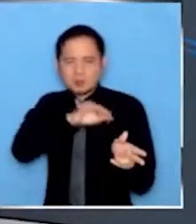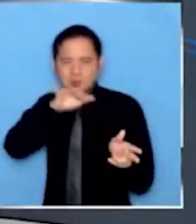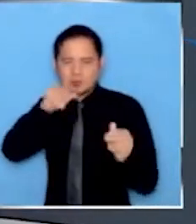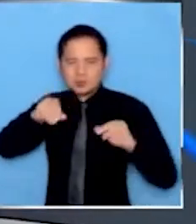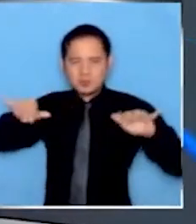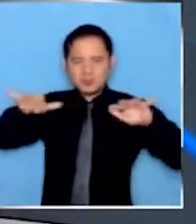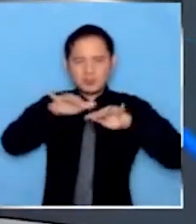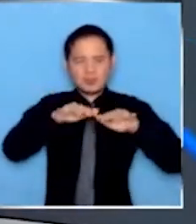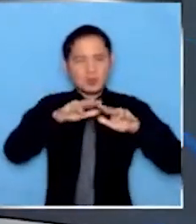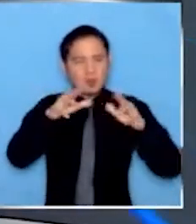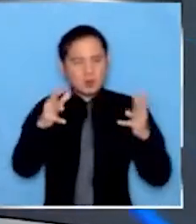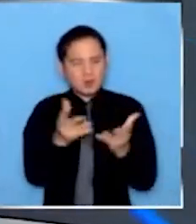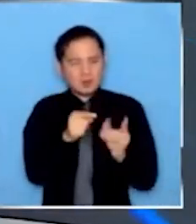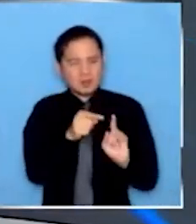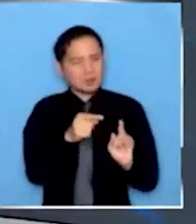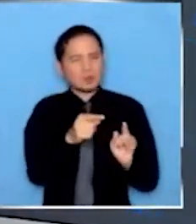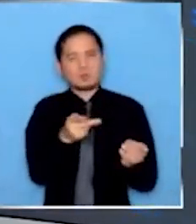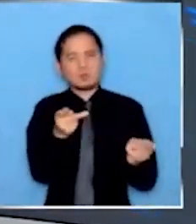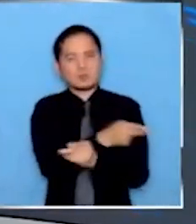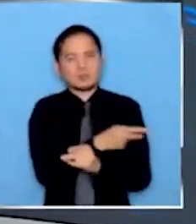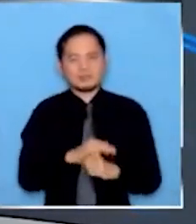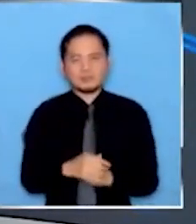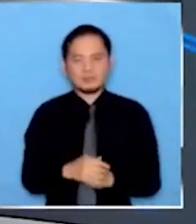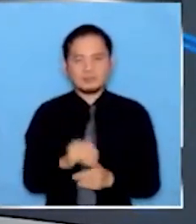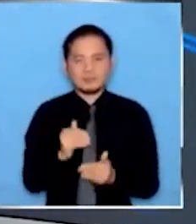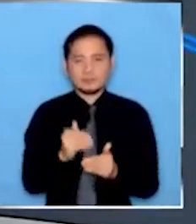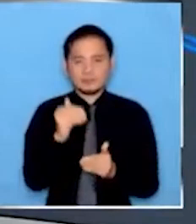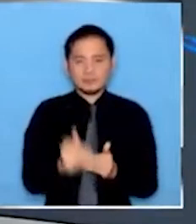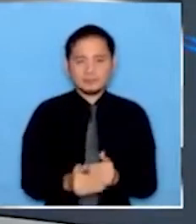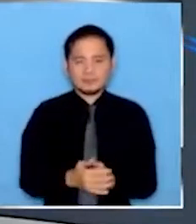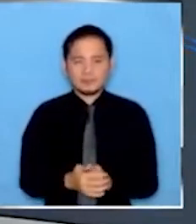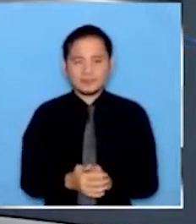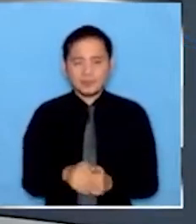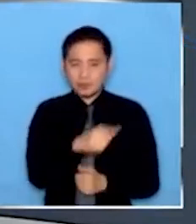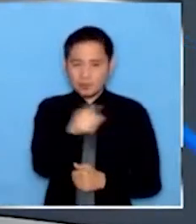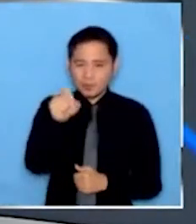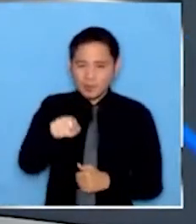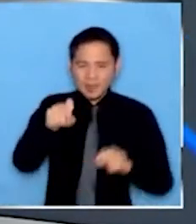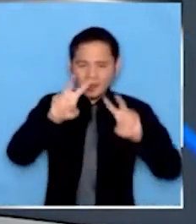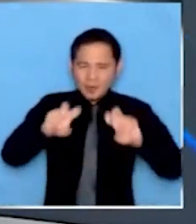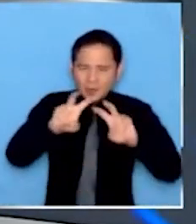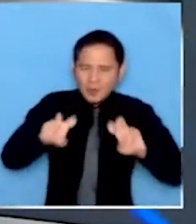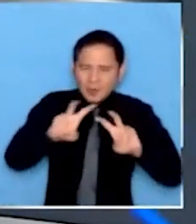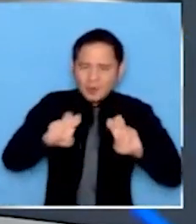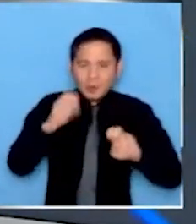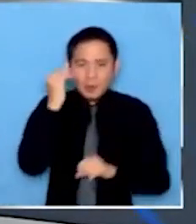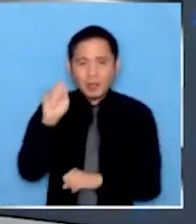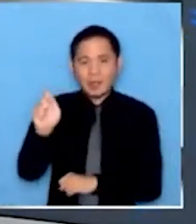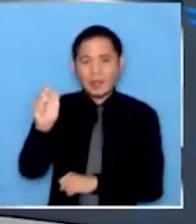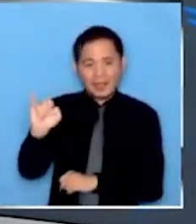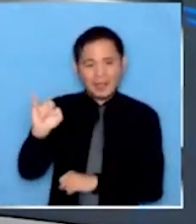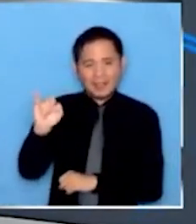Kuya Kim, ito. Mm-hmm. Sa panahon ngayon, mas dapat pang maging mapanuri. Kalat na talaga ang AI. O yung tinatanong ko sa'yo kanina,